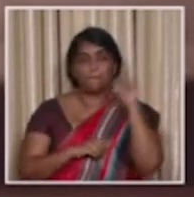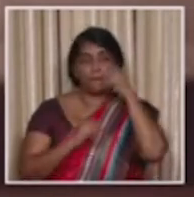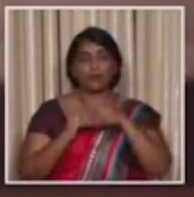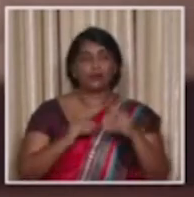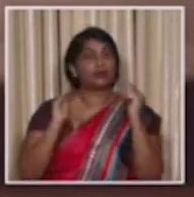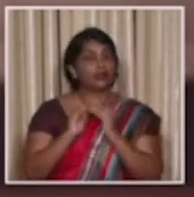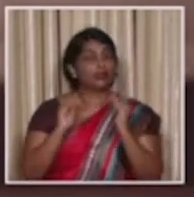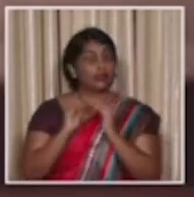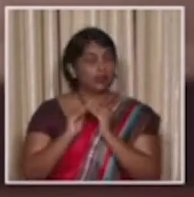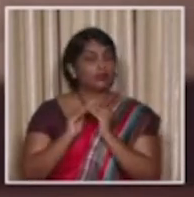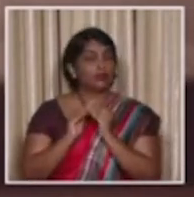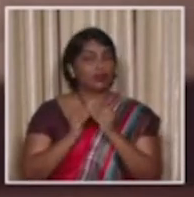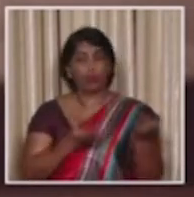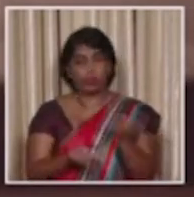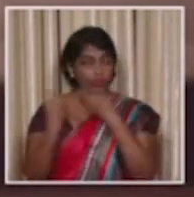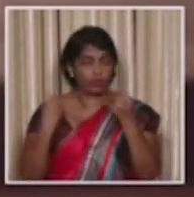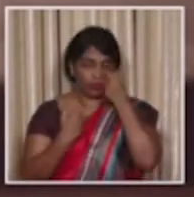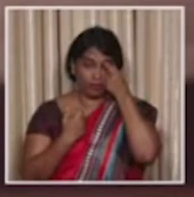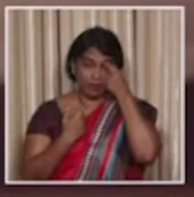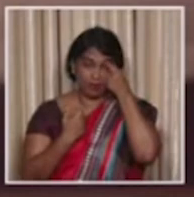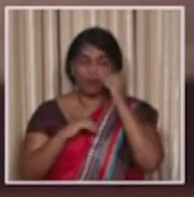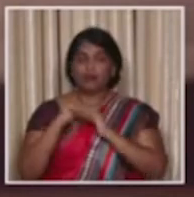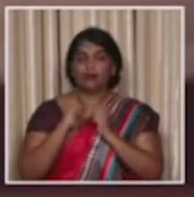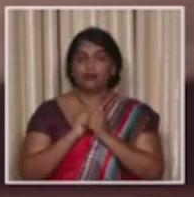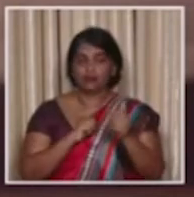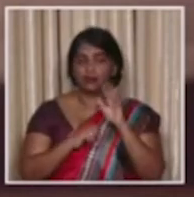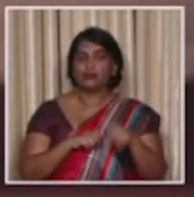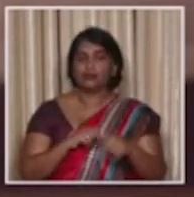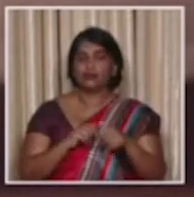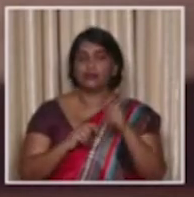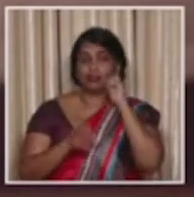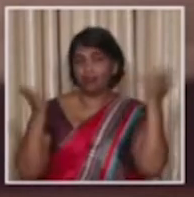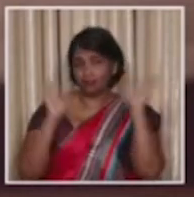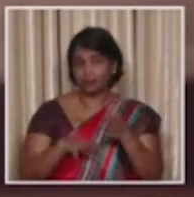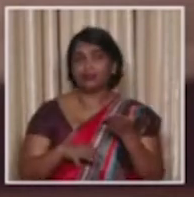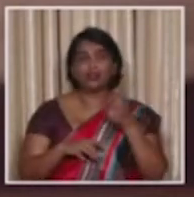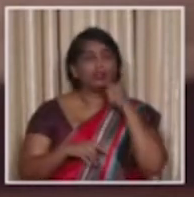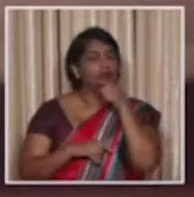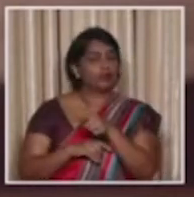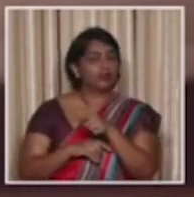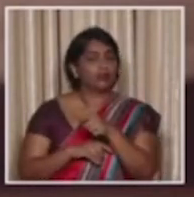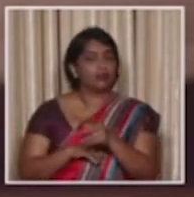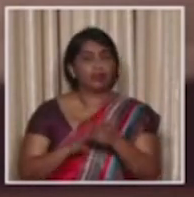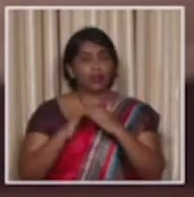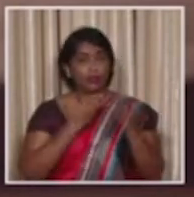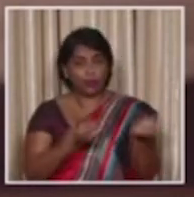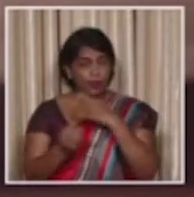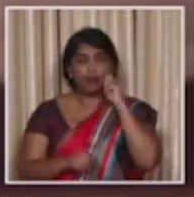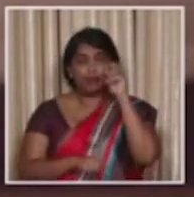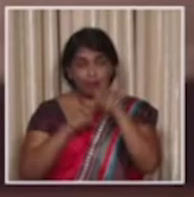මහරගම දක්වා නිවාස අයින් කරන්න වැඩපිළිවෙළ සකස් කරලා තියෙනවා මේ ජනාකීන ප්‍රදේශවල. දැන් ඔබතුමාලා ඒ අයින් කරන